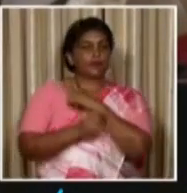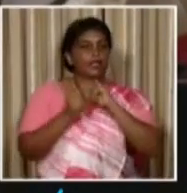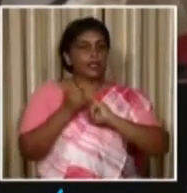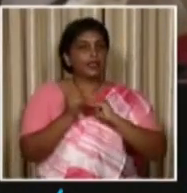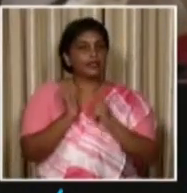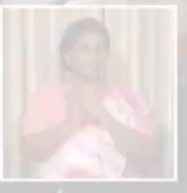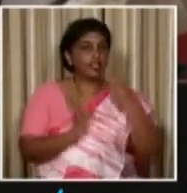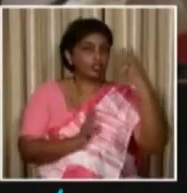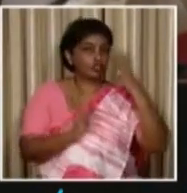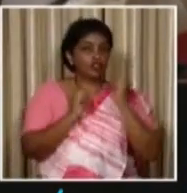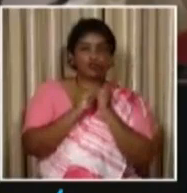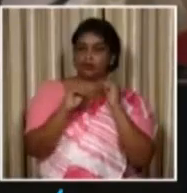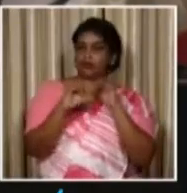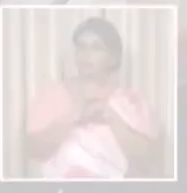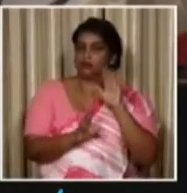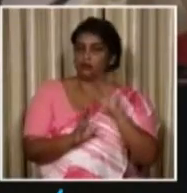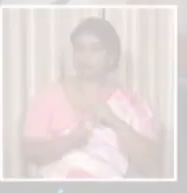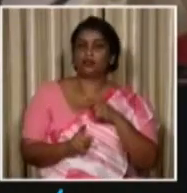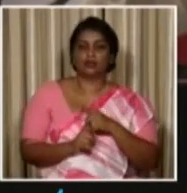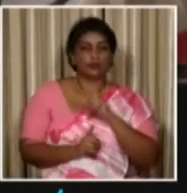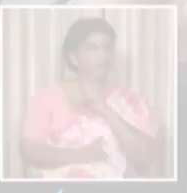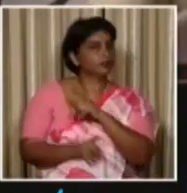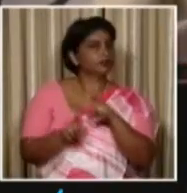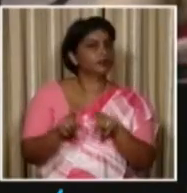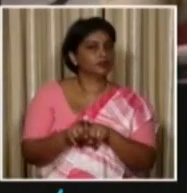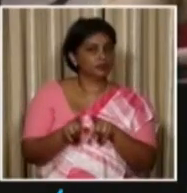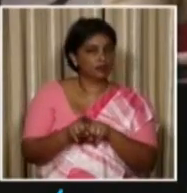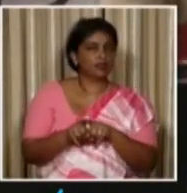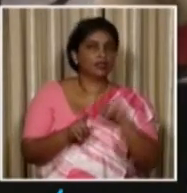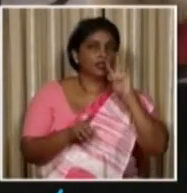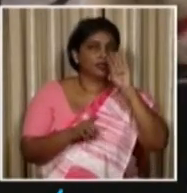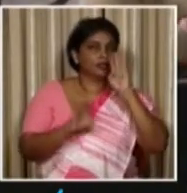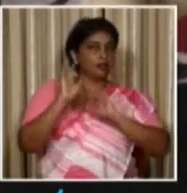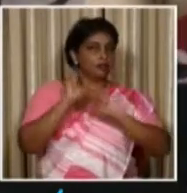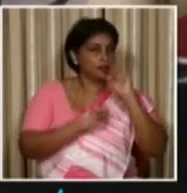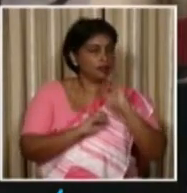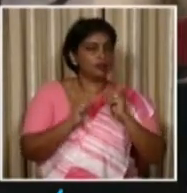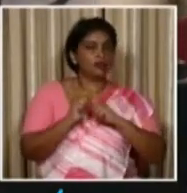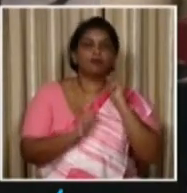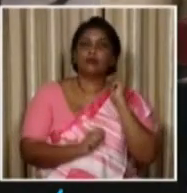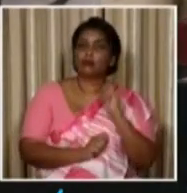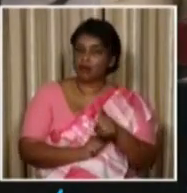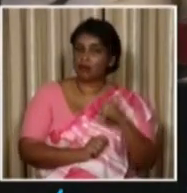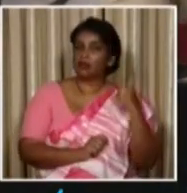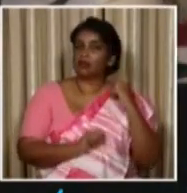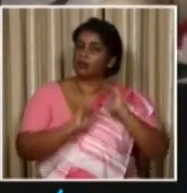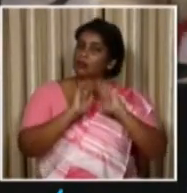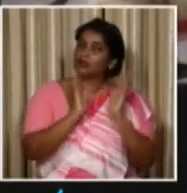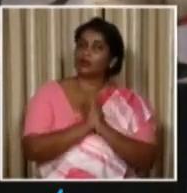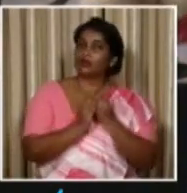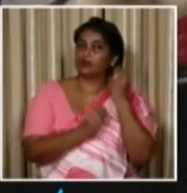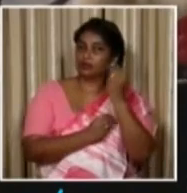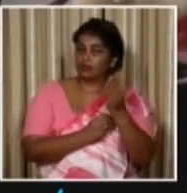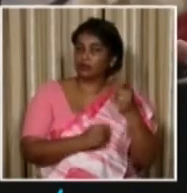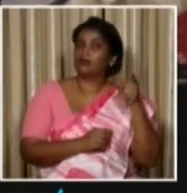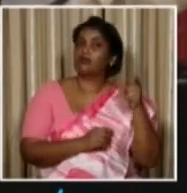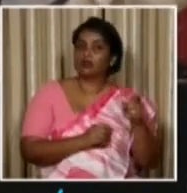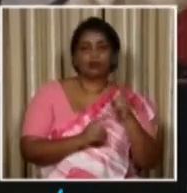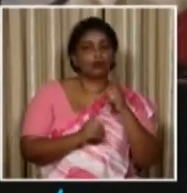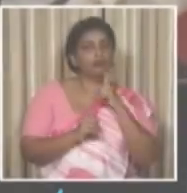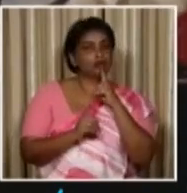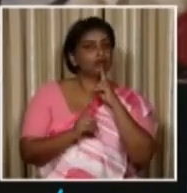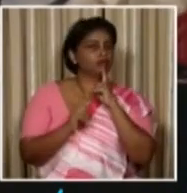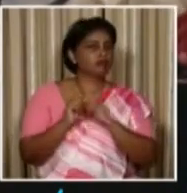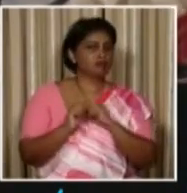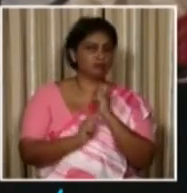tali pihitawan kian karena apa unggih lima tuhuna eva game siya ta hatliya di mana wani putta sanad damu dawal tala badena orangta galapan kian